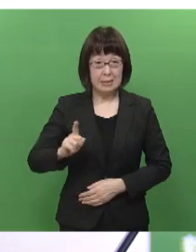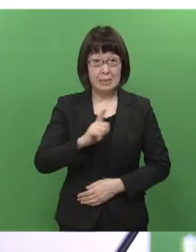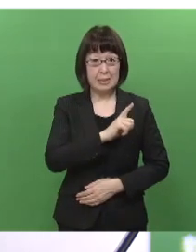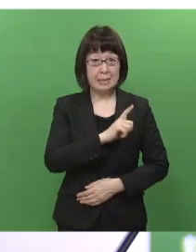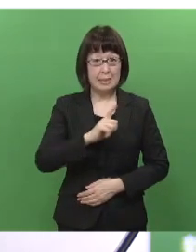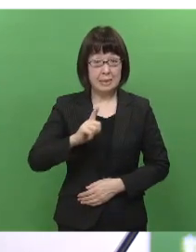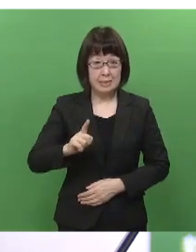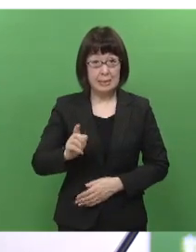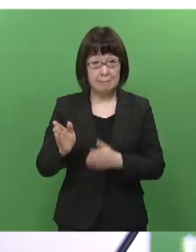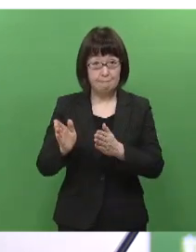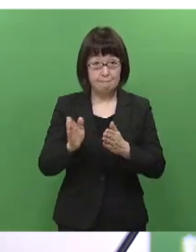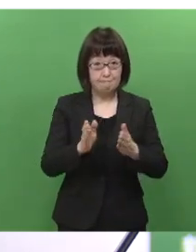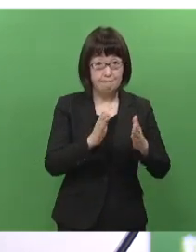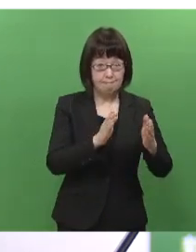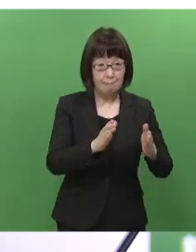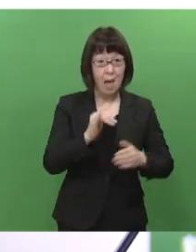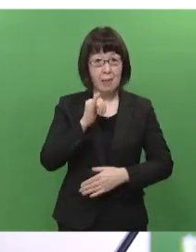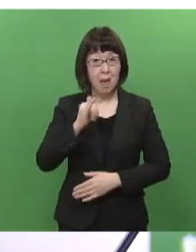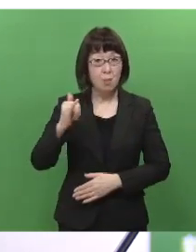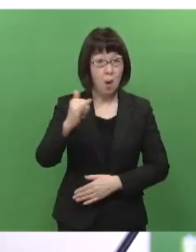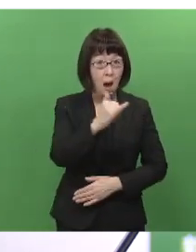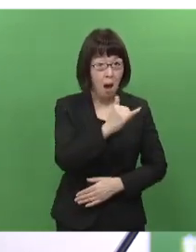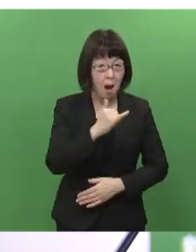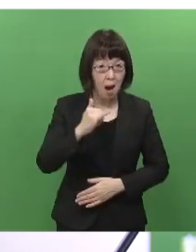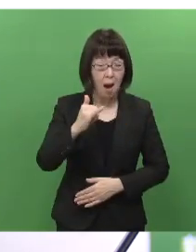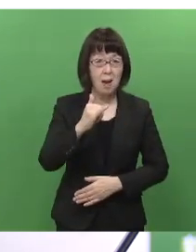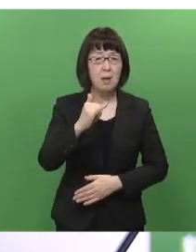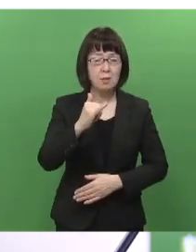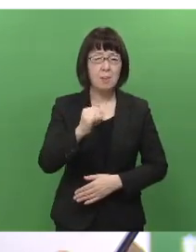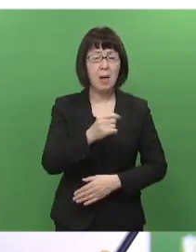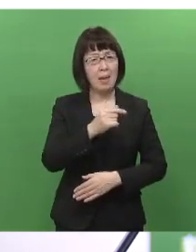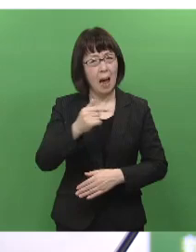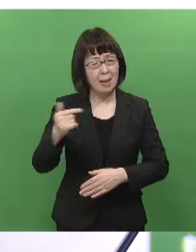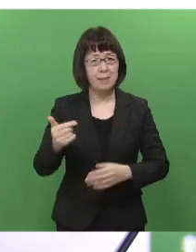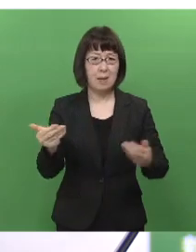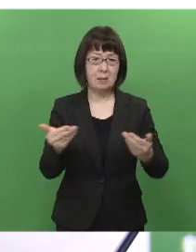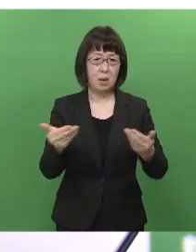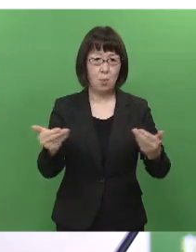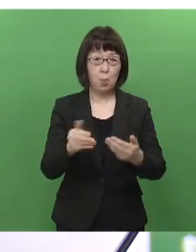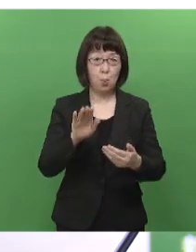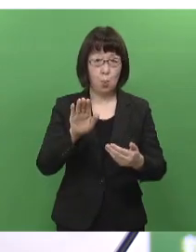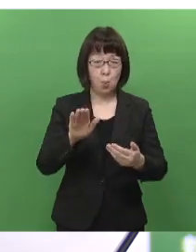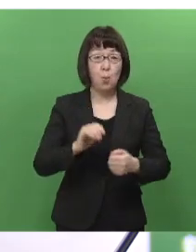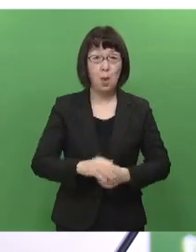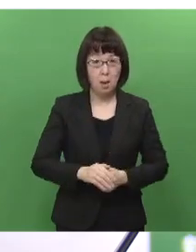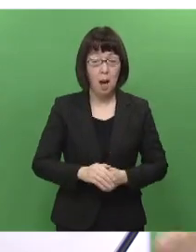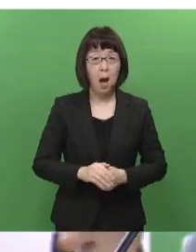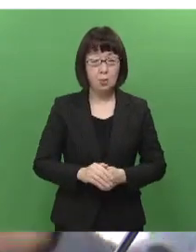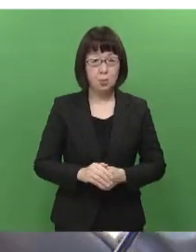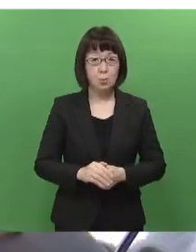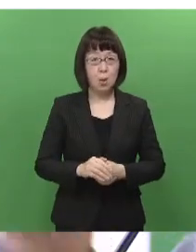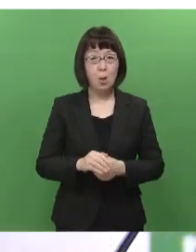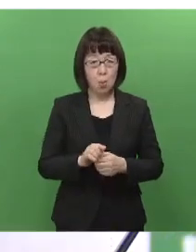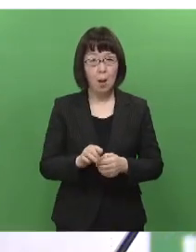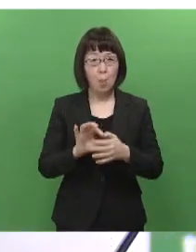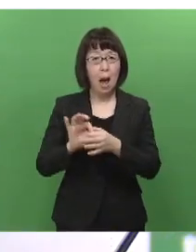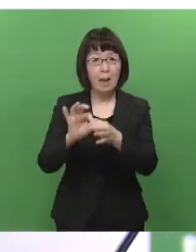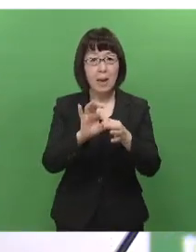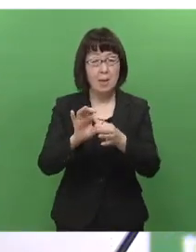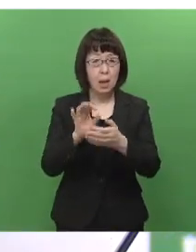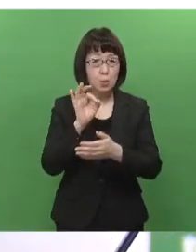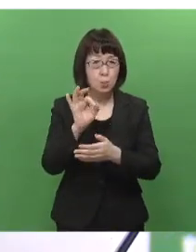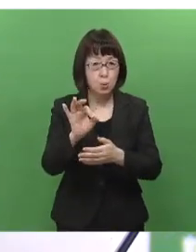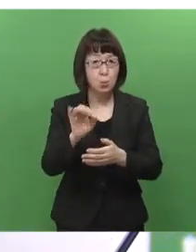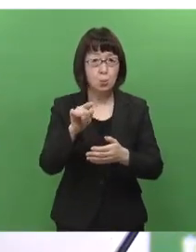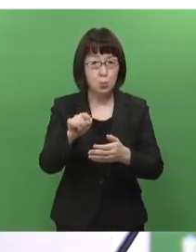電話でですね、連絡するだけでも大変な作業のところで、積み残しがずっと溜まっていくとです